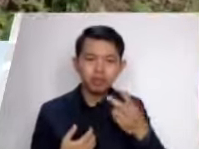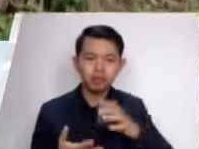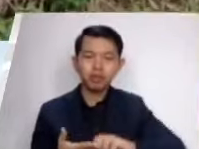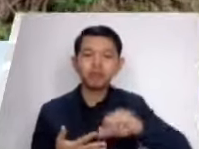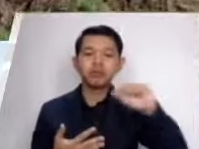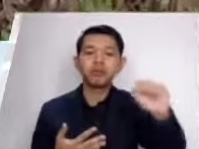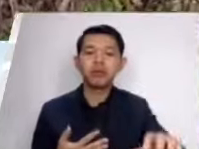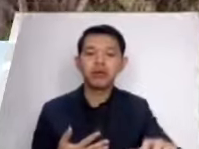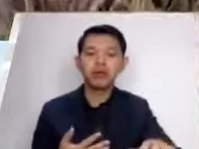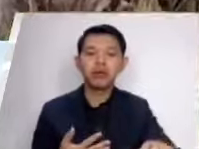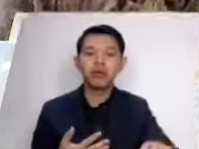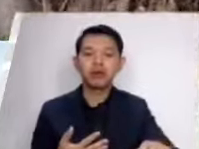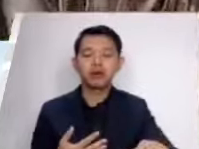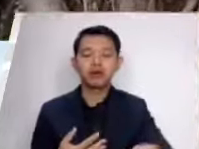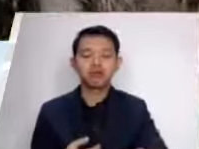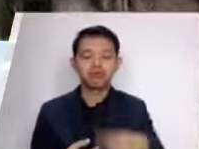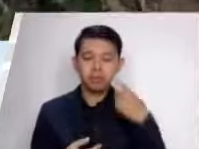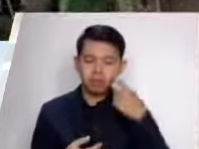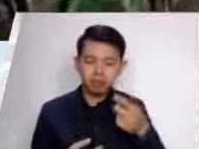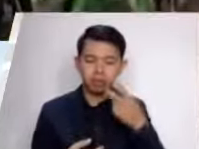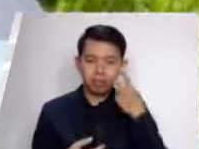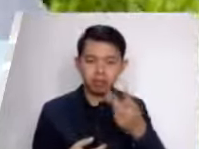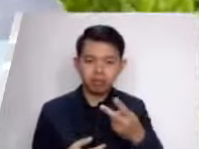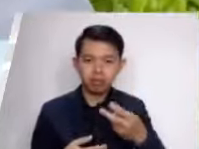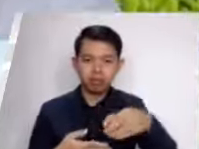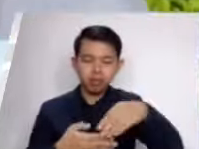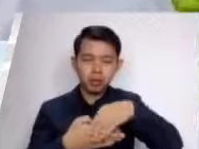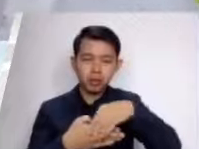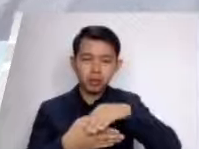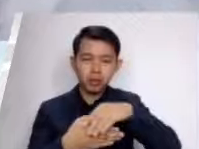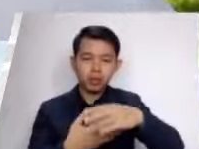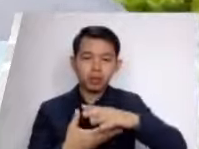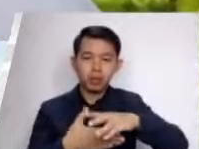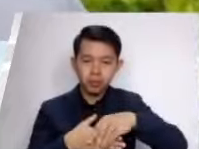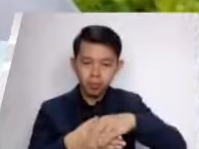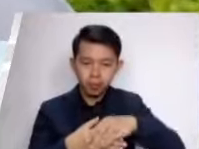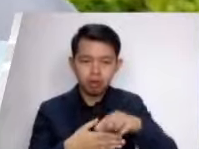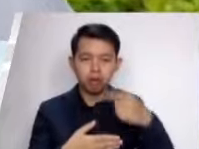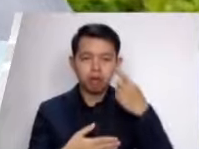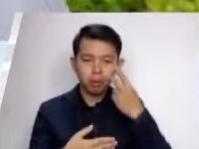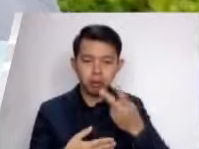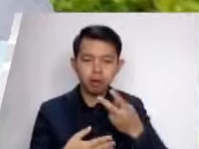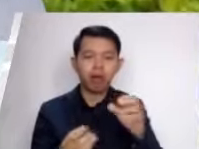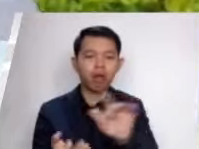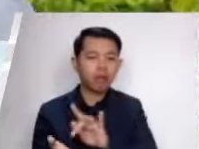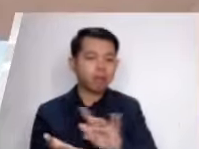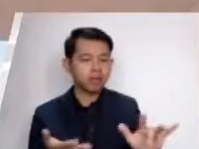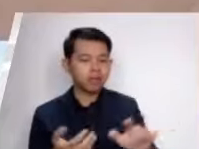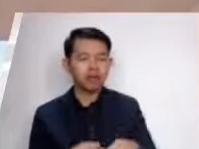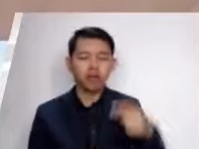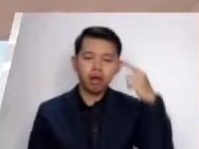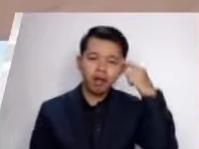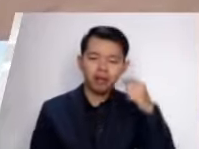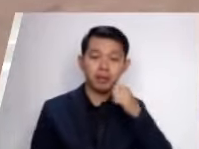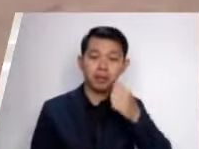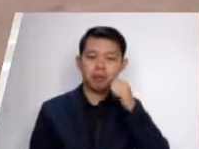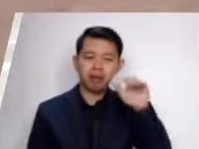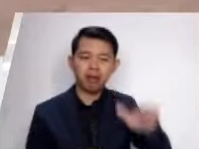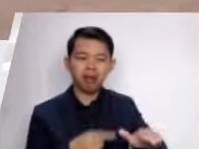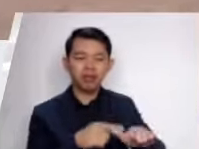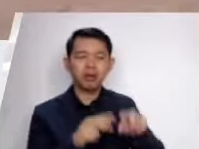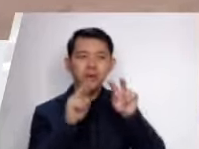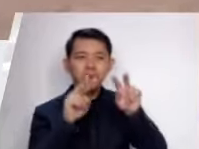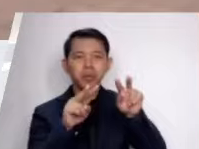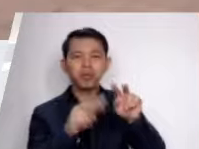laman. Kwento ng maintenance in charge ng simbahan, inakala niyang nanonood ng graduation practice ang dalagita. Mahigit isang taon po